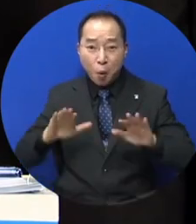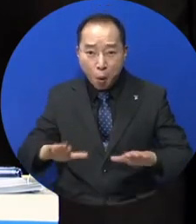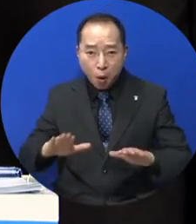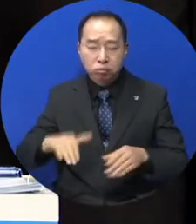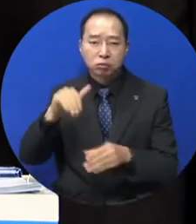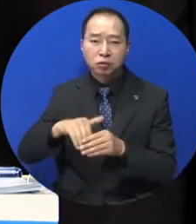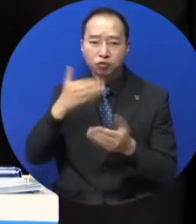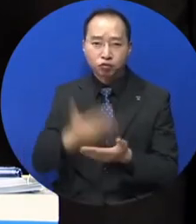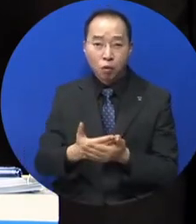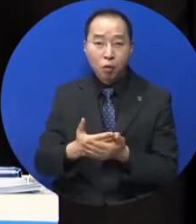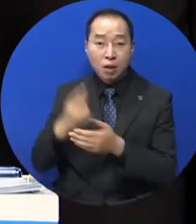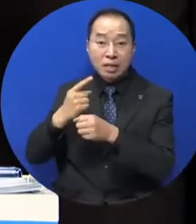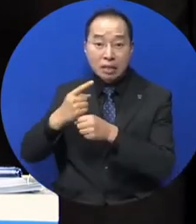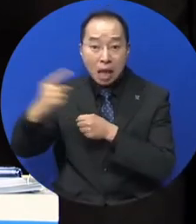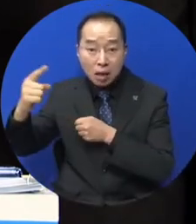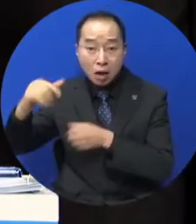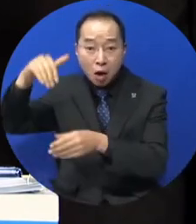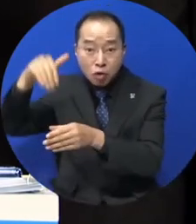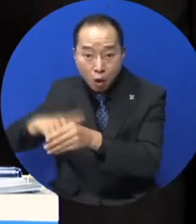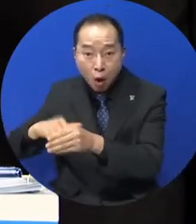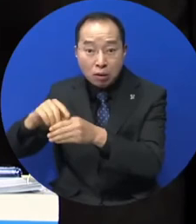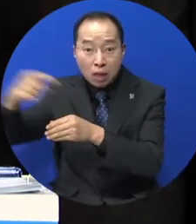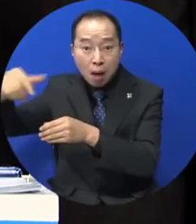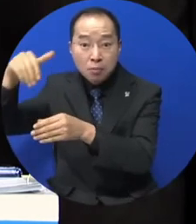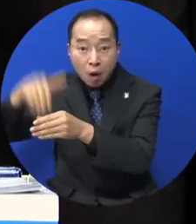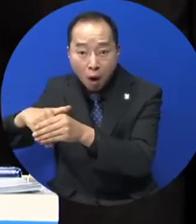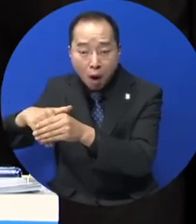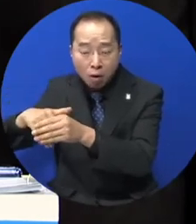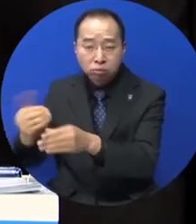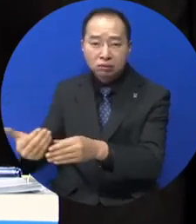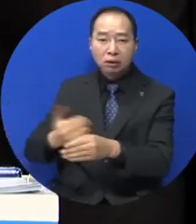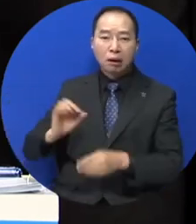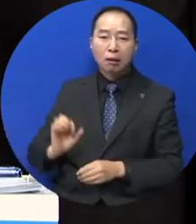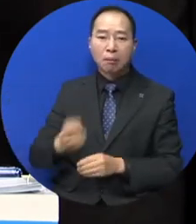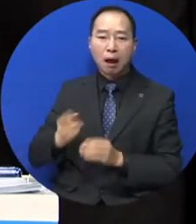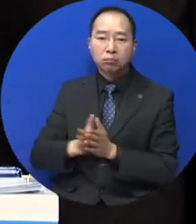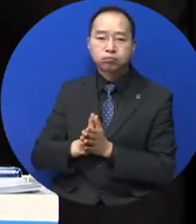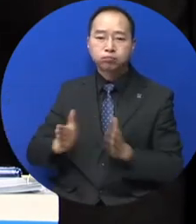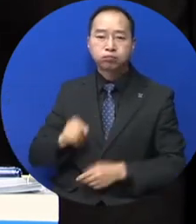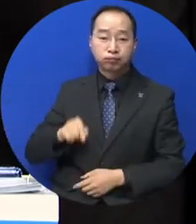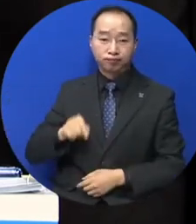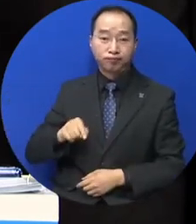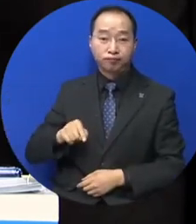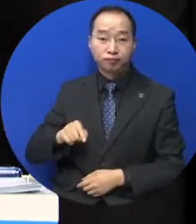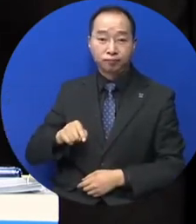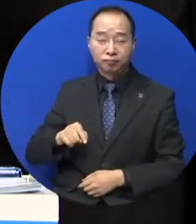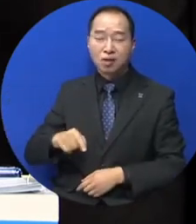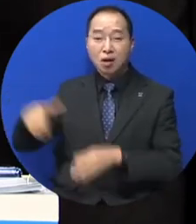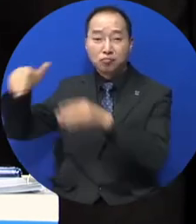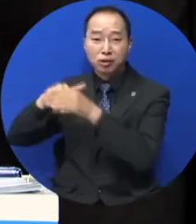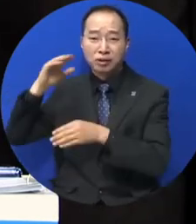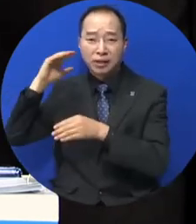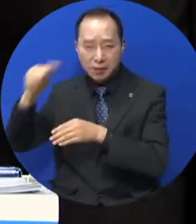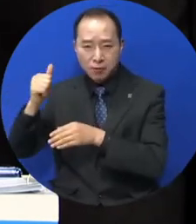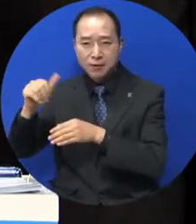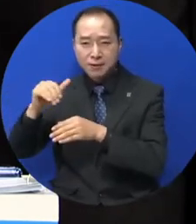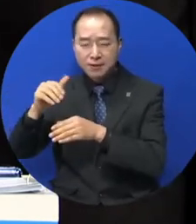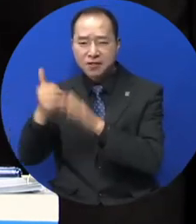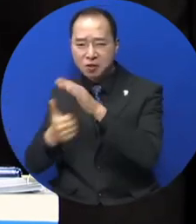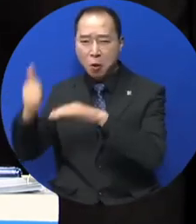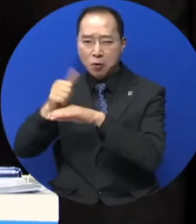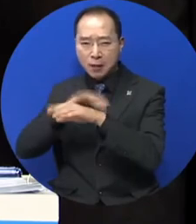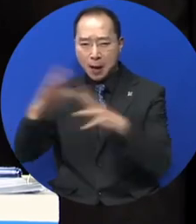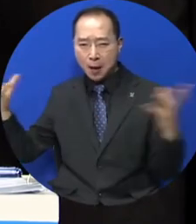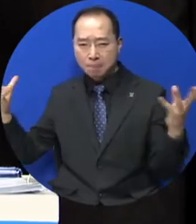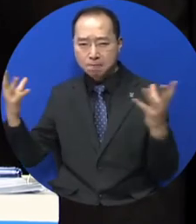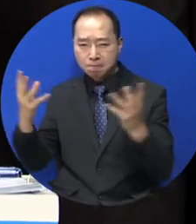대선과 지방선거의 미래를 여는 전환점이 되는 선거입니다. 문재인 정부의 성공적인 마무리 그리고 새로운 민주정부